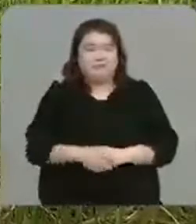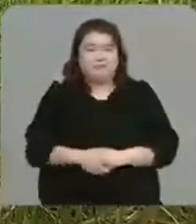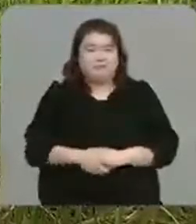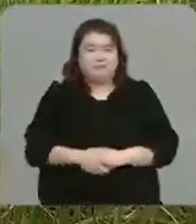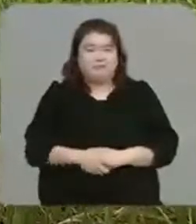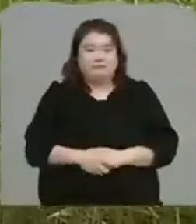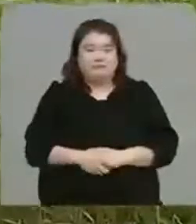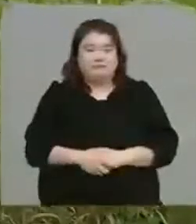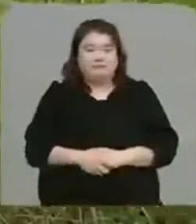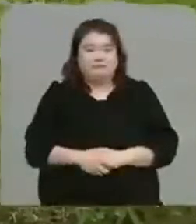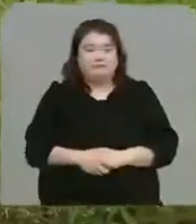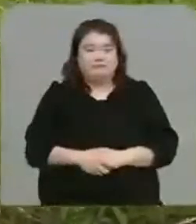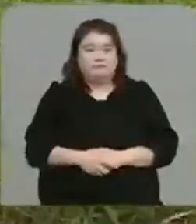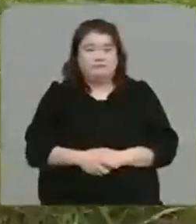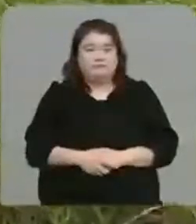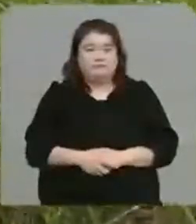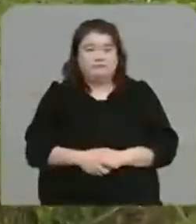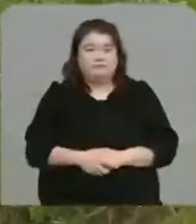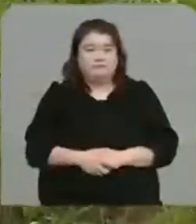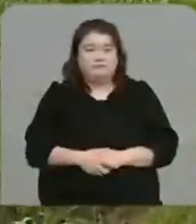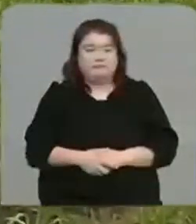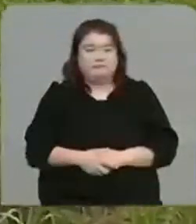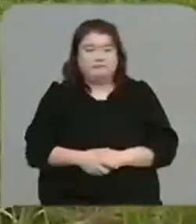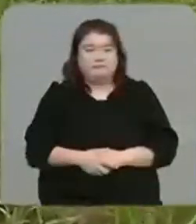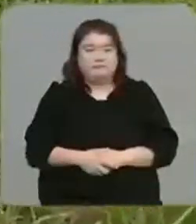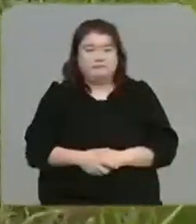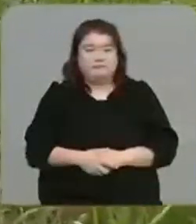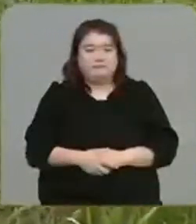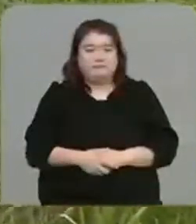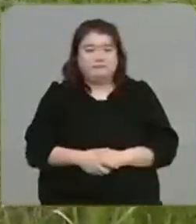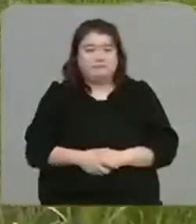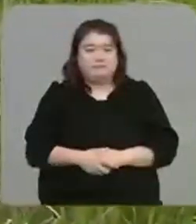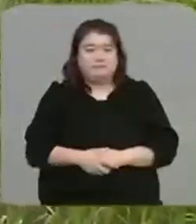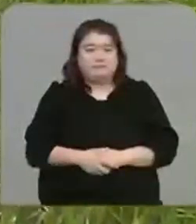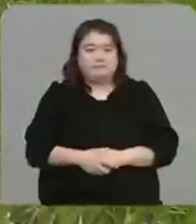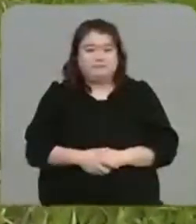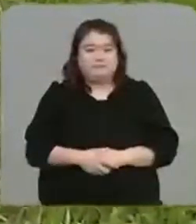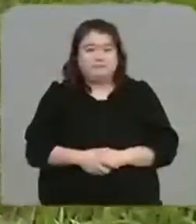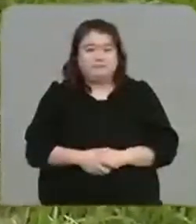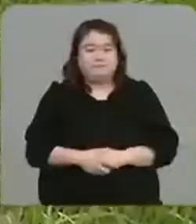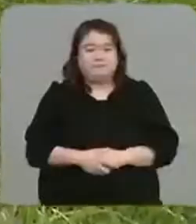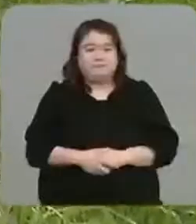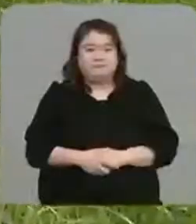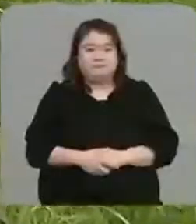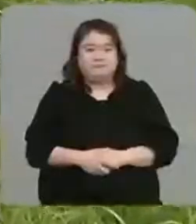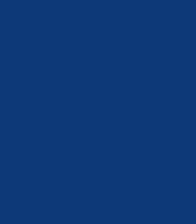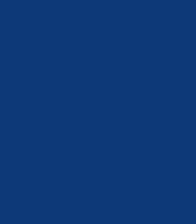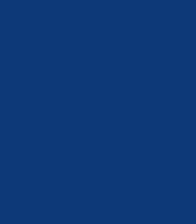반갑다. KBS 뉴스 오정현입니다.